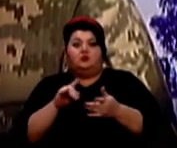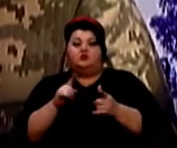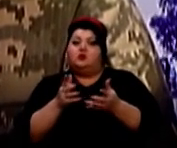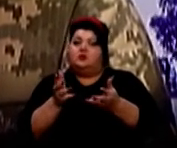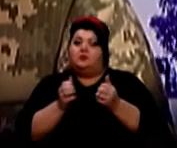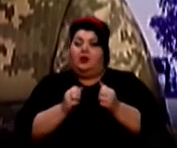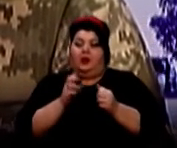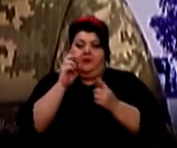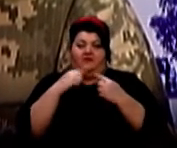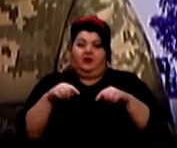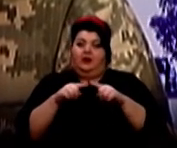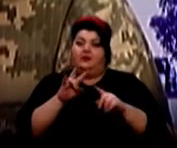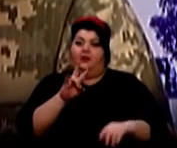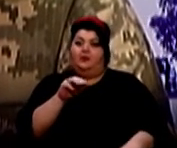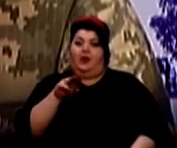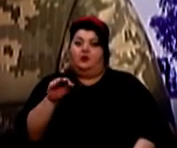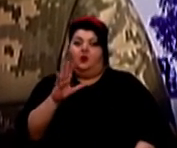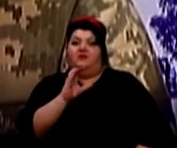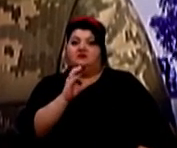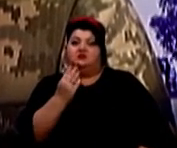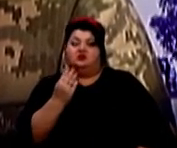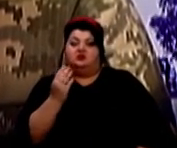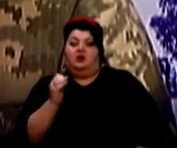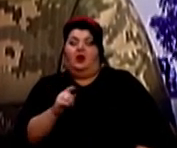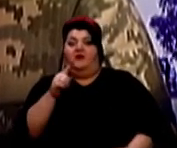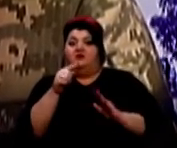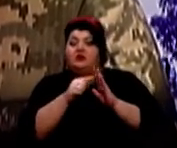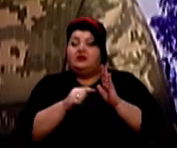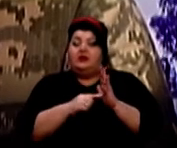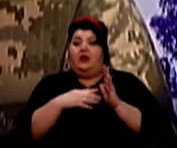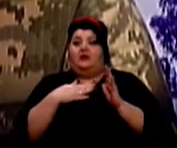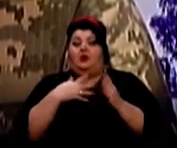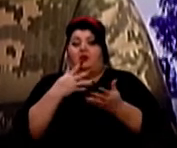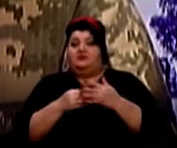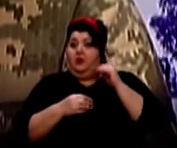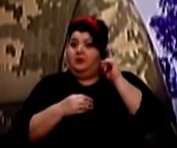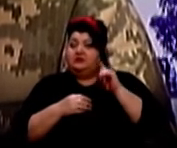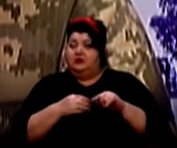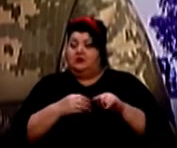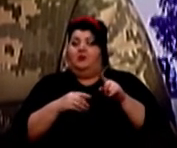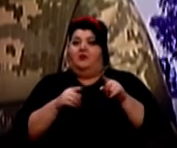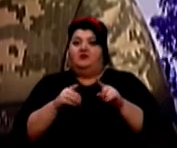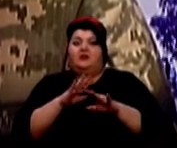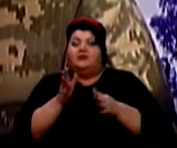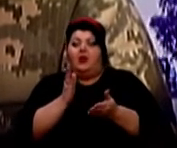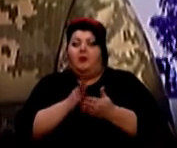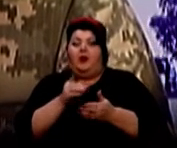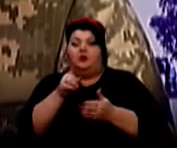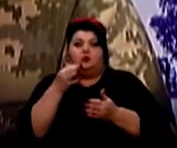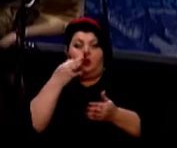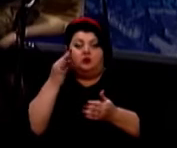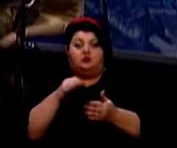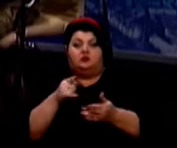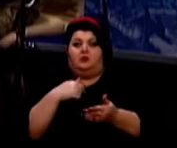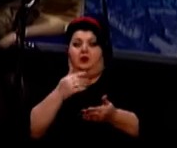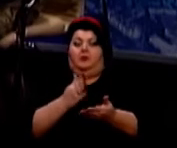країни НАТО, в Сполучених Штатах, в Збройних Сил. Вони діляться з нами своїми знаннями. Тому що вони не мають того досвіду, що ми маємо.